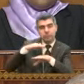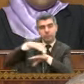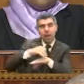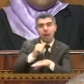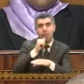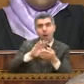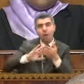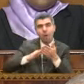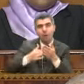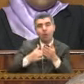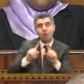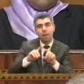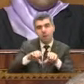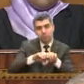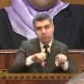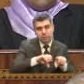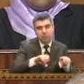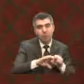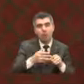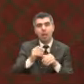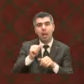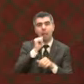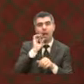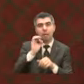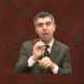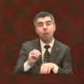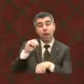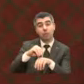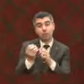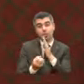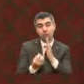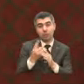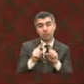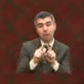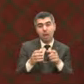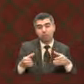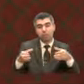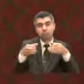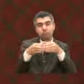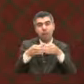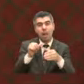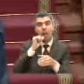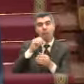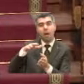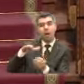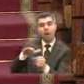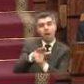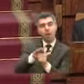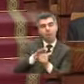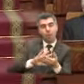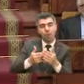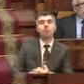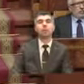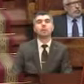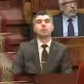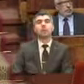وبناء القنوات الصارفة للمياه وإحداث وكالة الحوض المائي وللمساهمة في الحد من آثار هذه